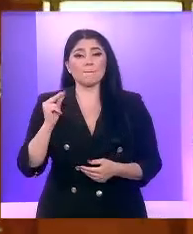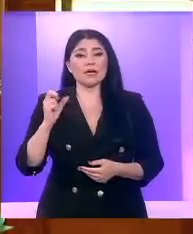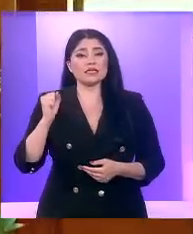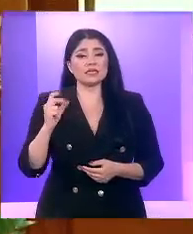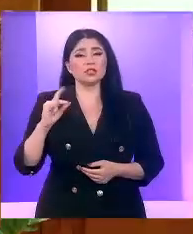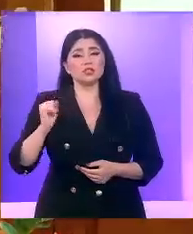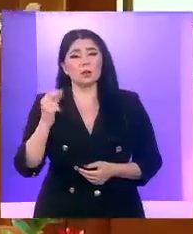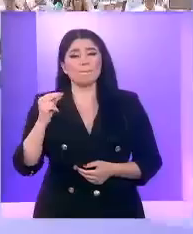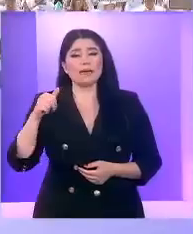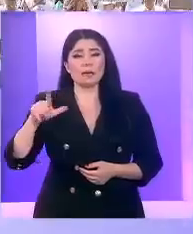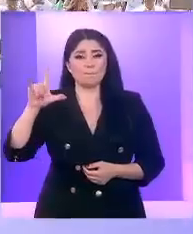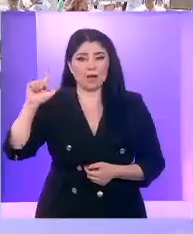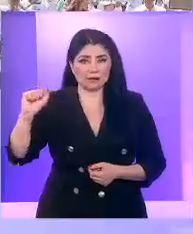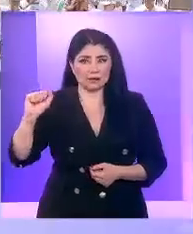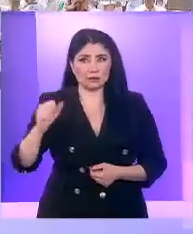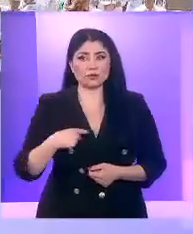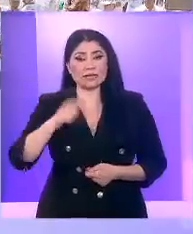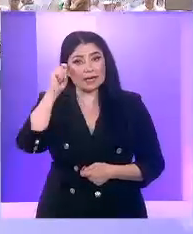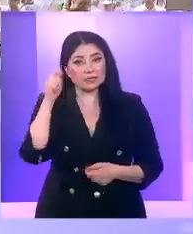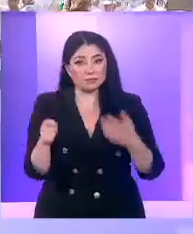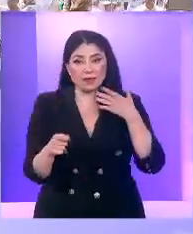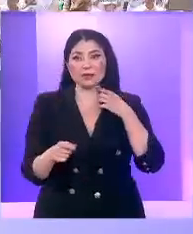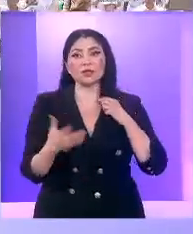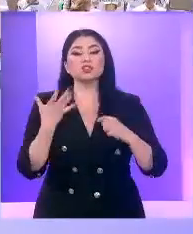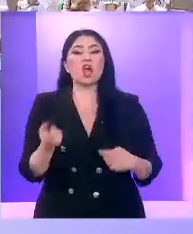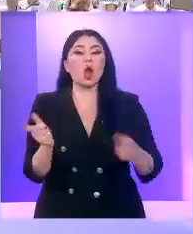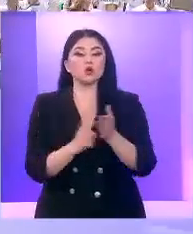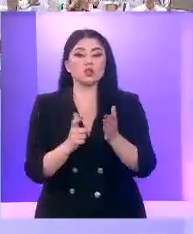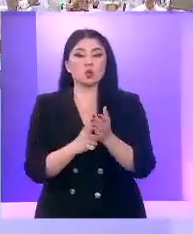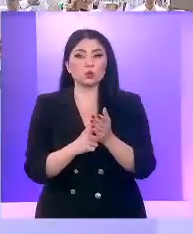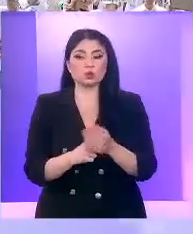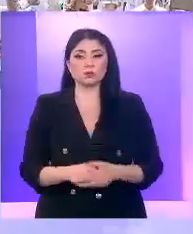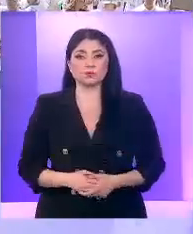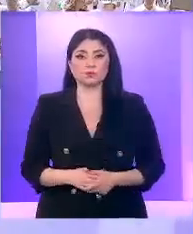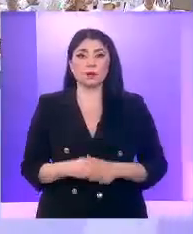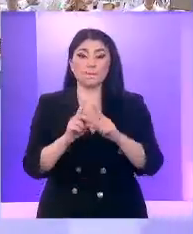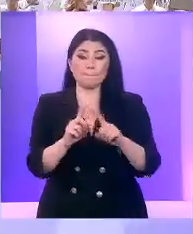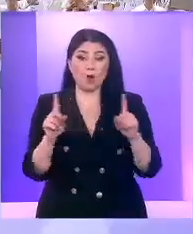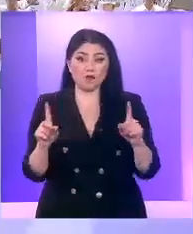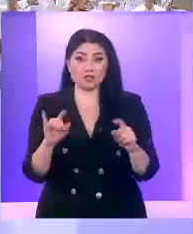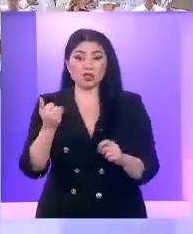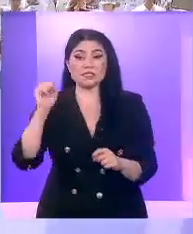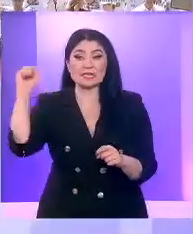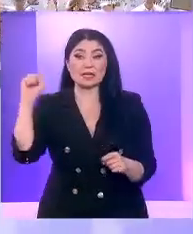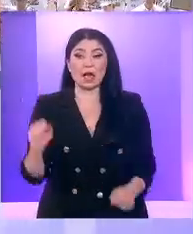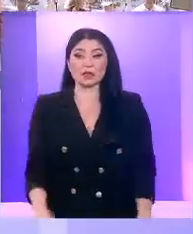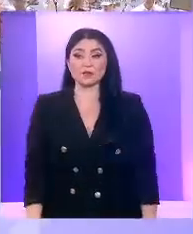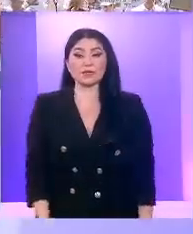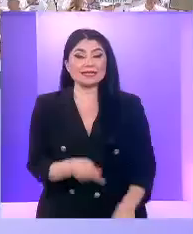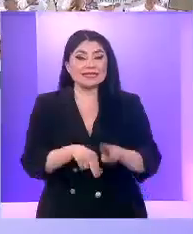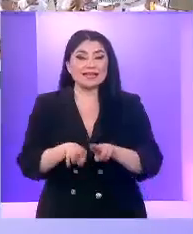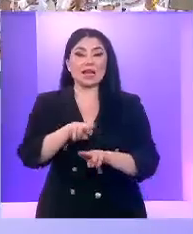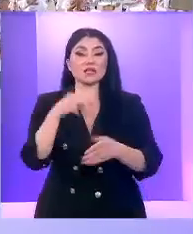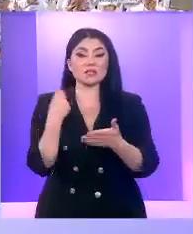și Partidul Național Liberal să țină cont de cerințele venite dinspre profesori și dinspre sindicate, să